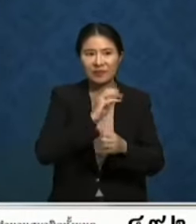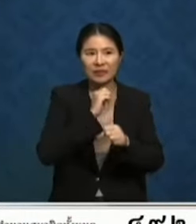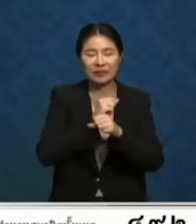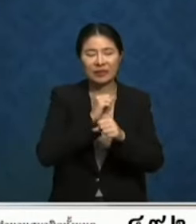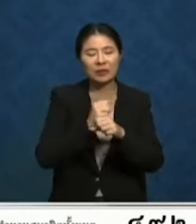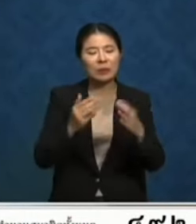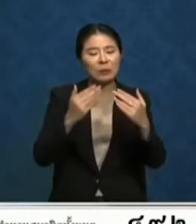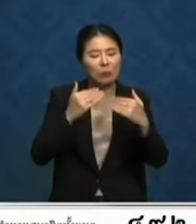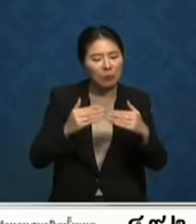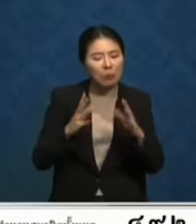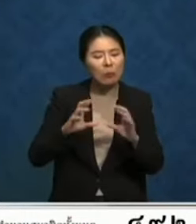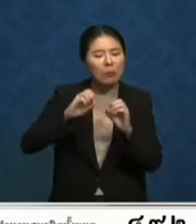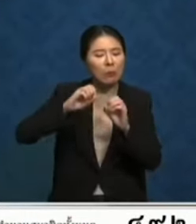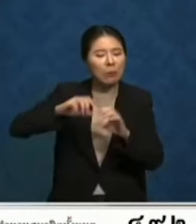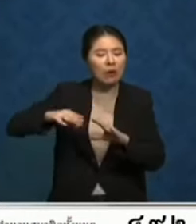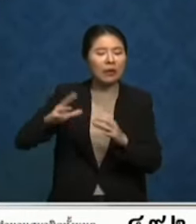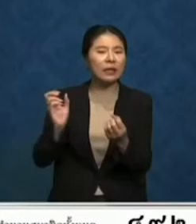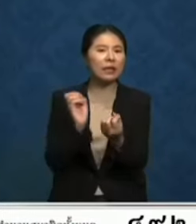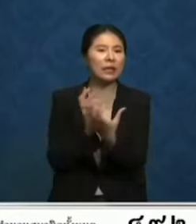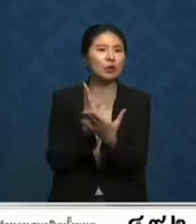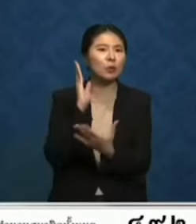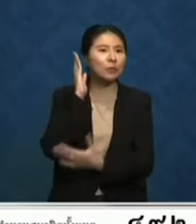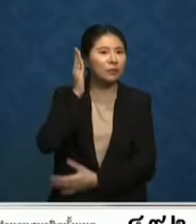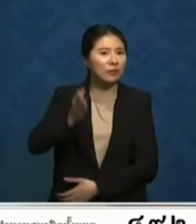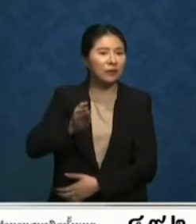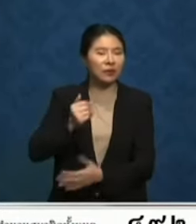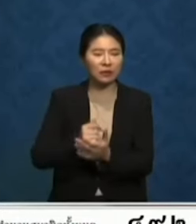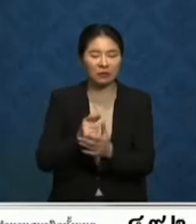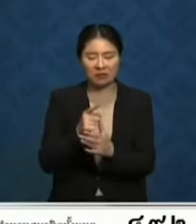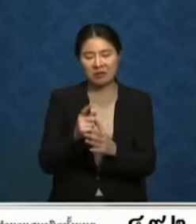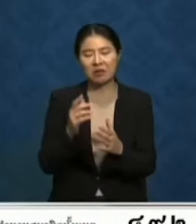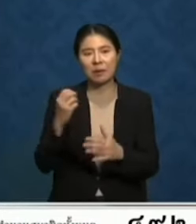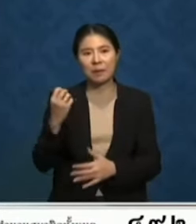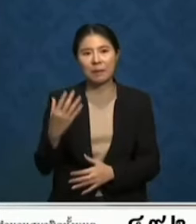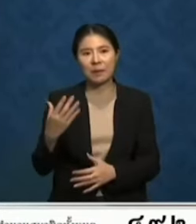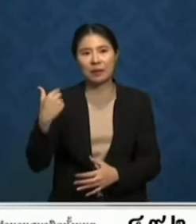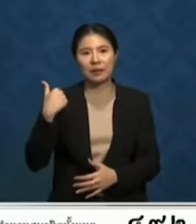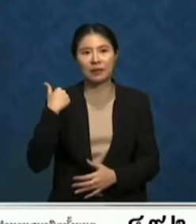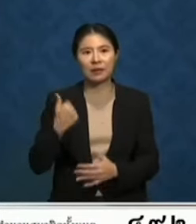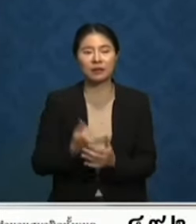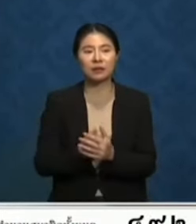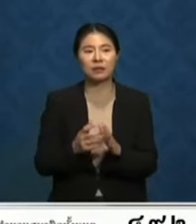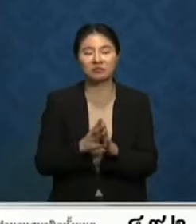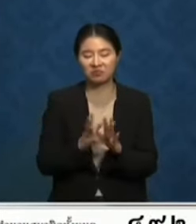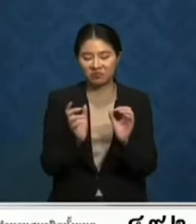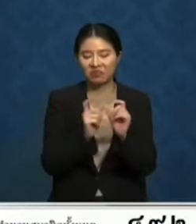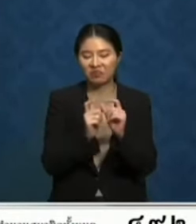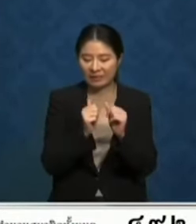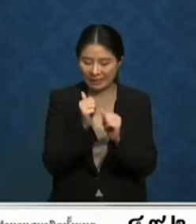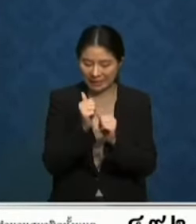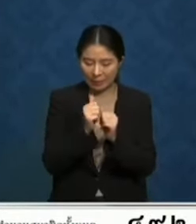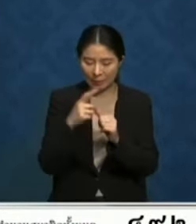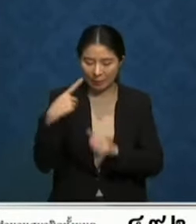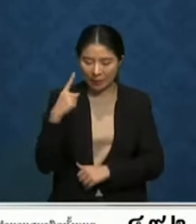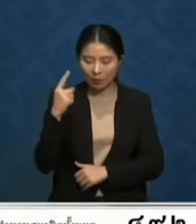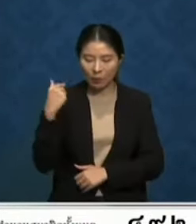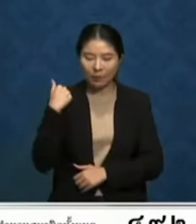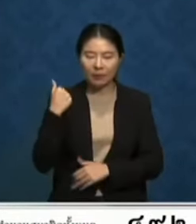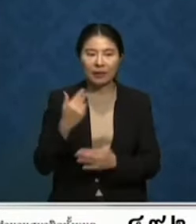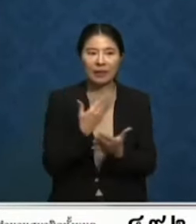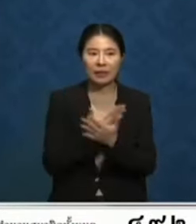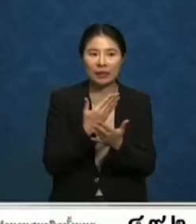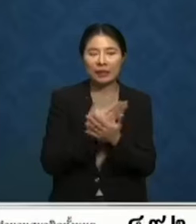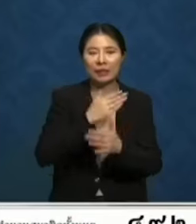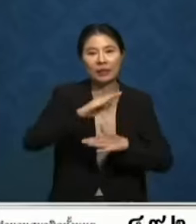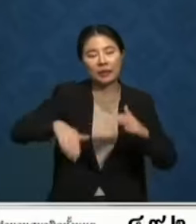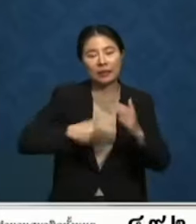นี่ยผลกระทบที่มันเกิดขึ้นเนี่ยมันมากมายมหาศาลครับท่านประธานข้อดีก็มีครับเราก็เอาเงินที่มีอยู่ทั้งหมดเนี่ย